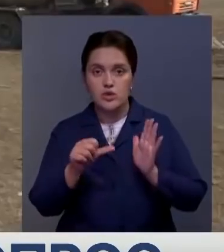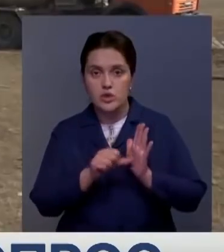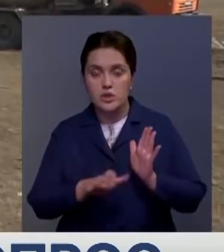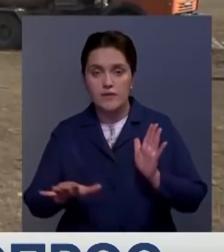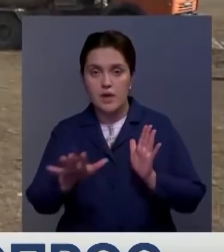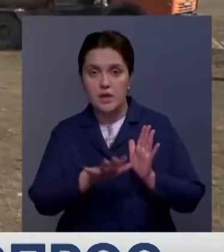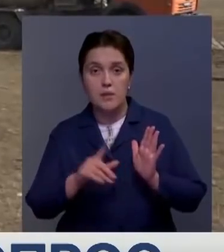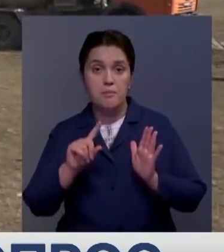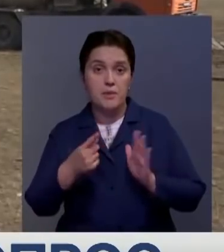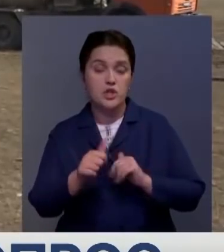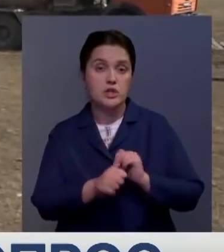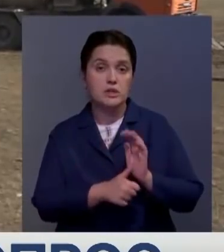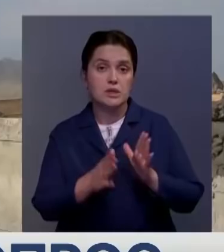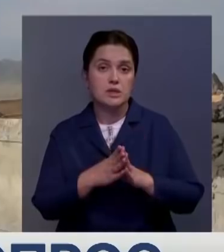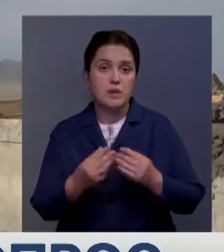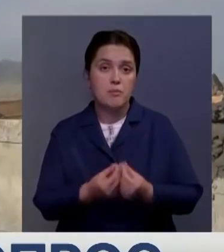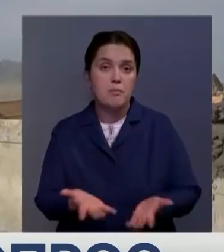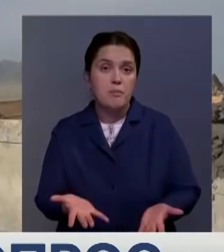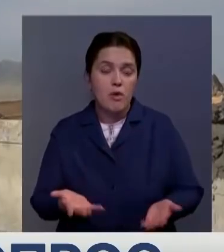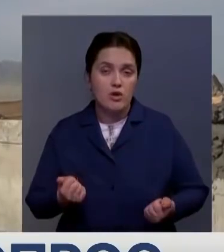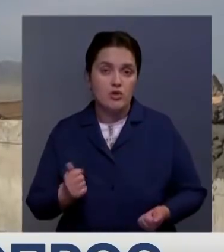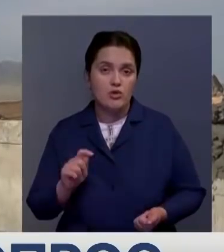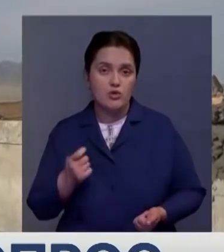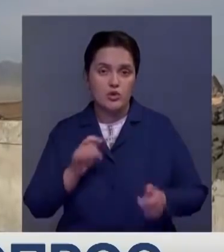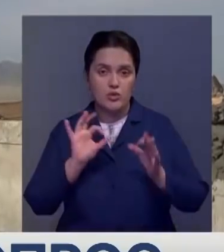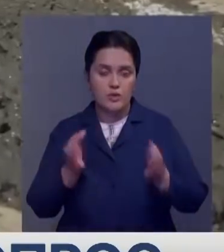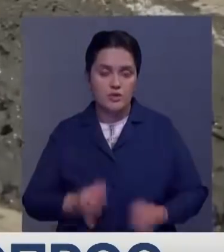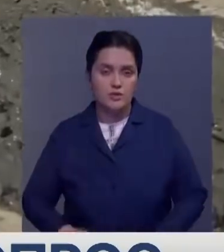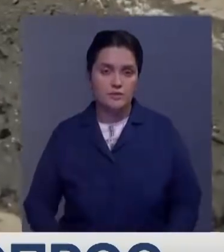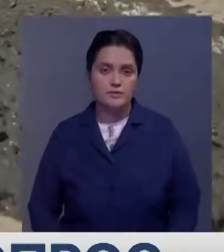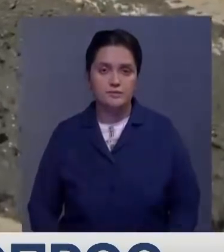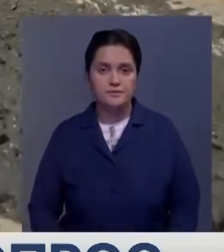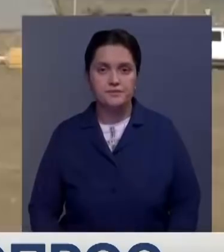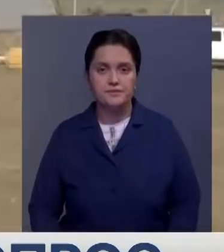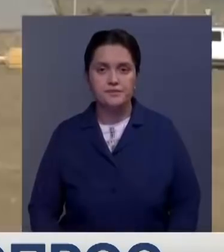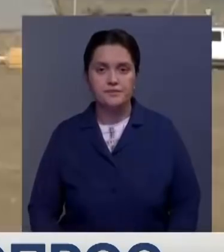106 квадратов. Первые 16 семей получат ключи уже этой осенью.